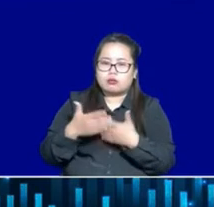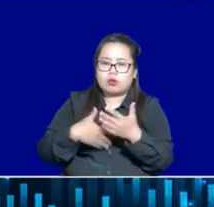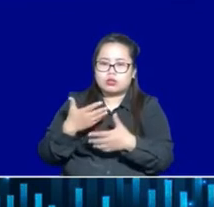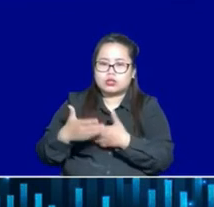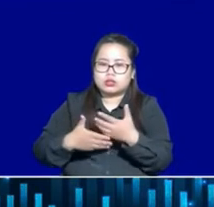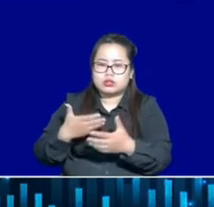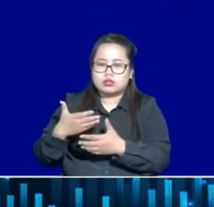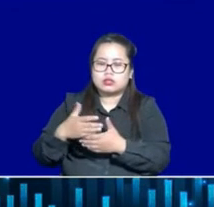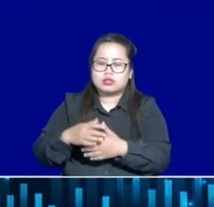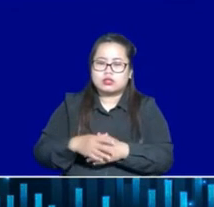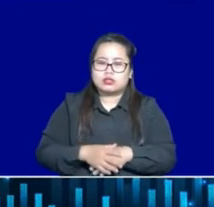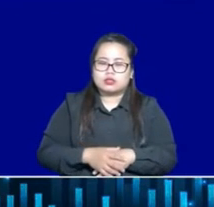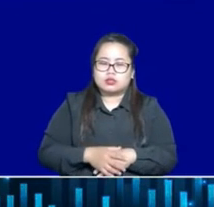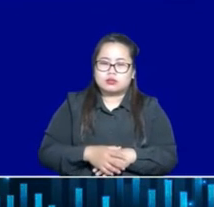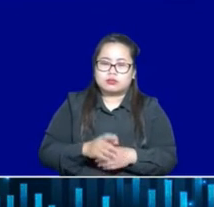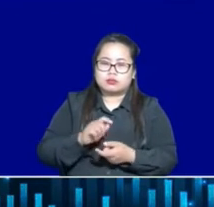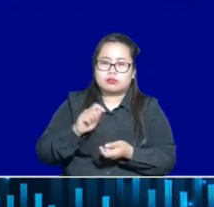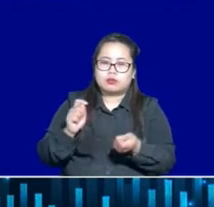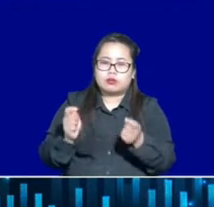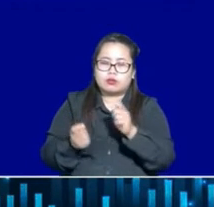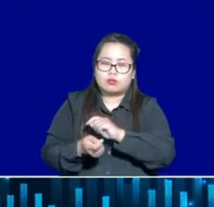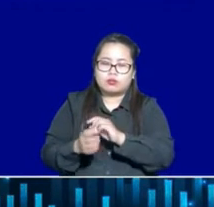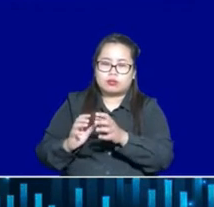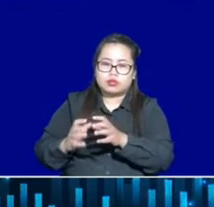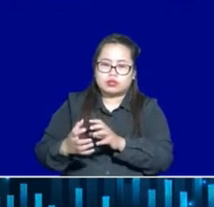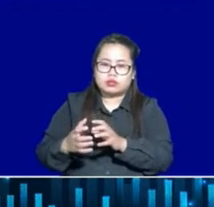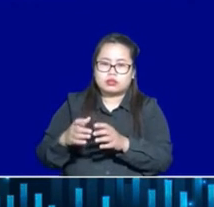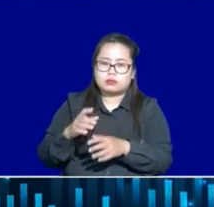chain triglyceride.